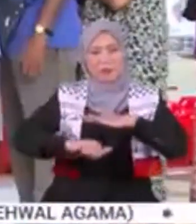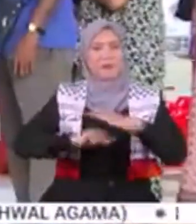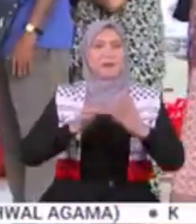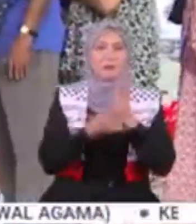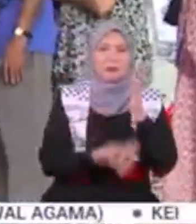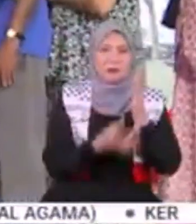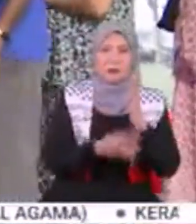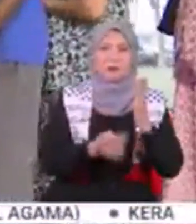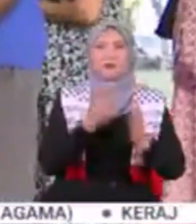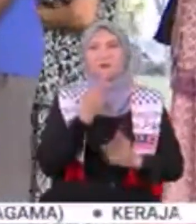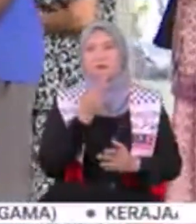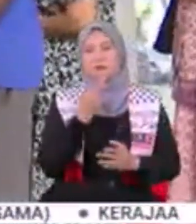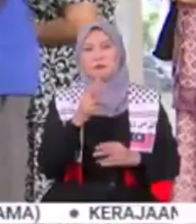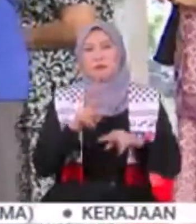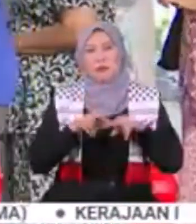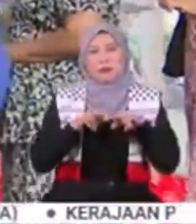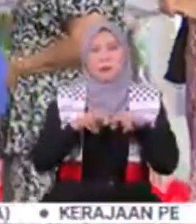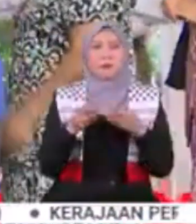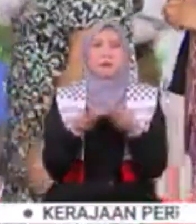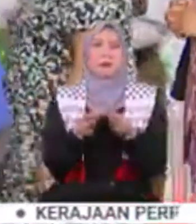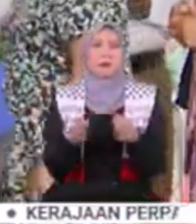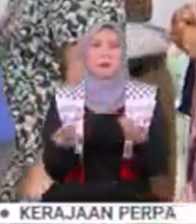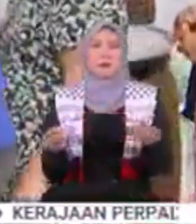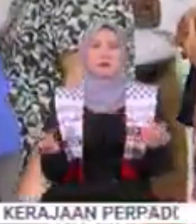termasuk minyak, gula, garam dan tepung.